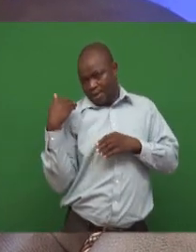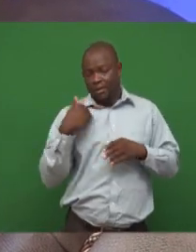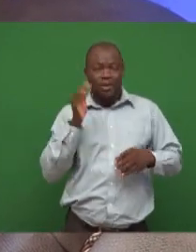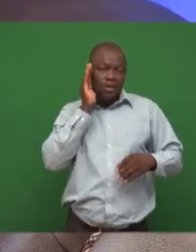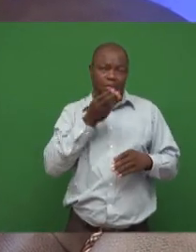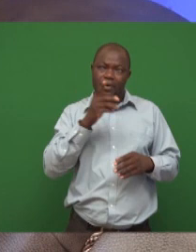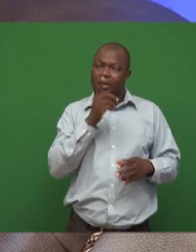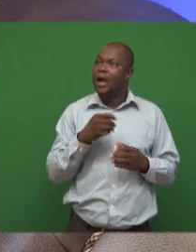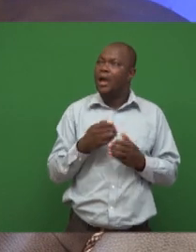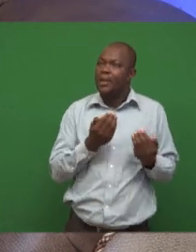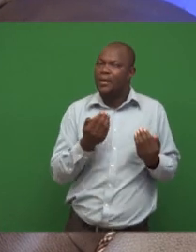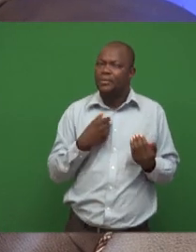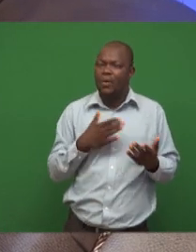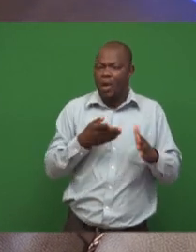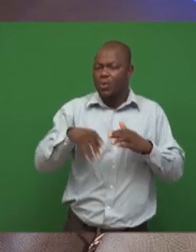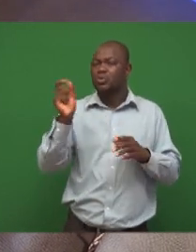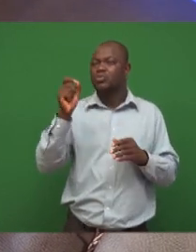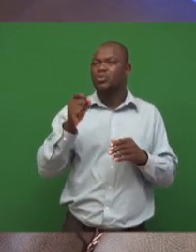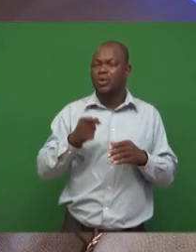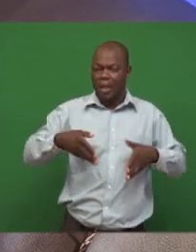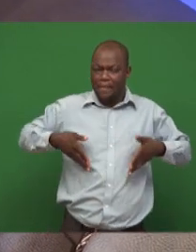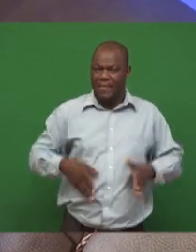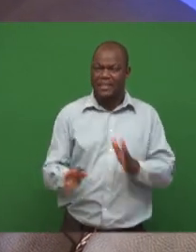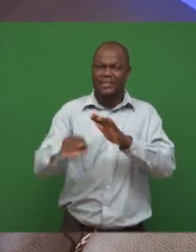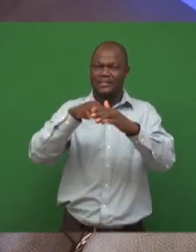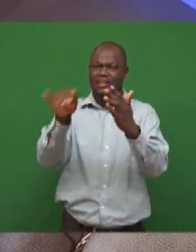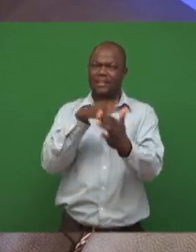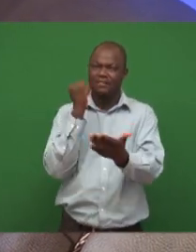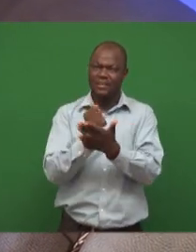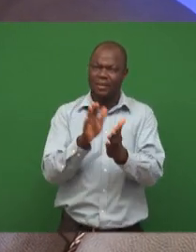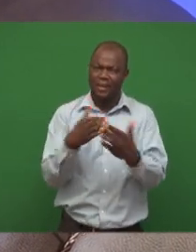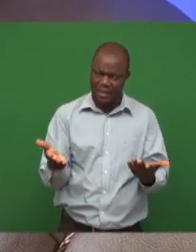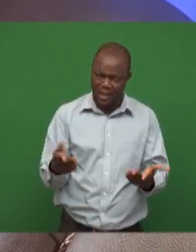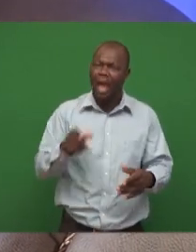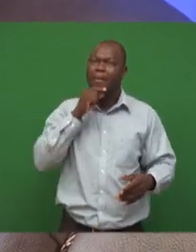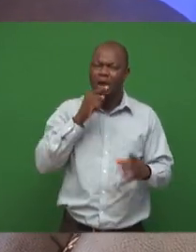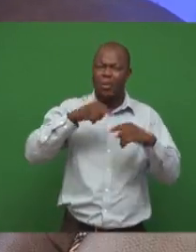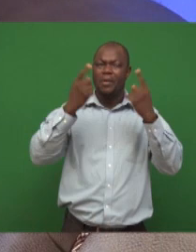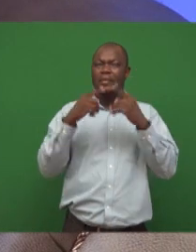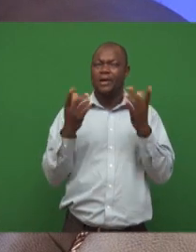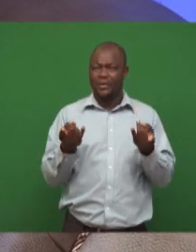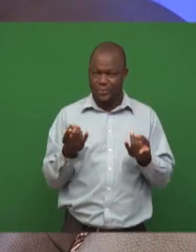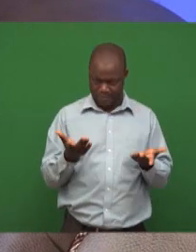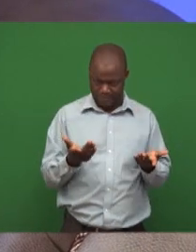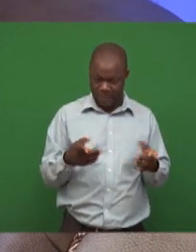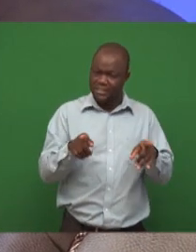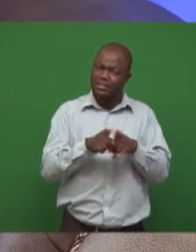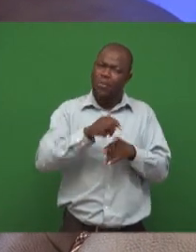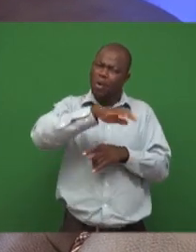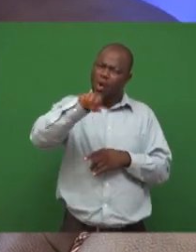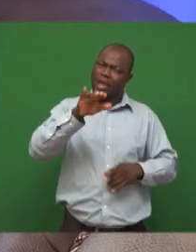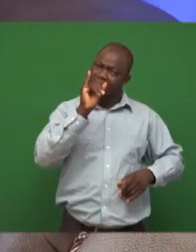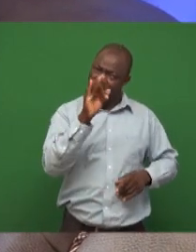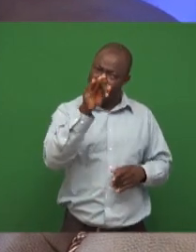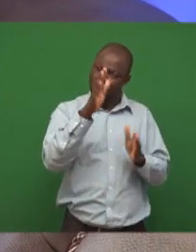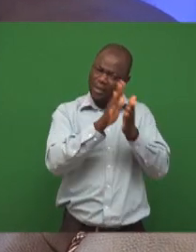vamwe vachitambudzika kuti mwana adoko ndo chikoro haana besi, amai ake vari kuramba kunotora, baba vake vazoti. Muri kunzwa kuti kana usina